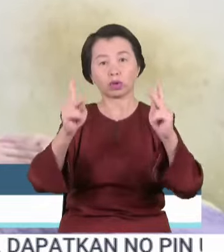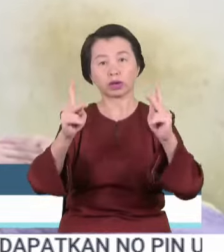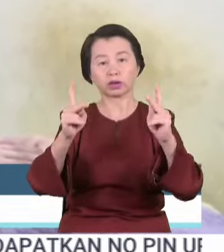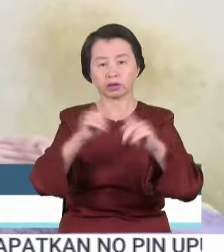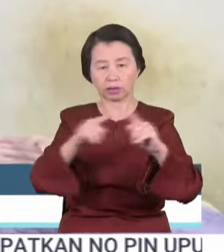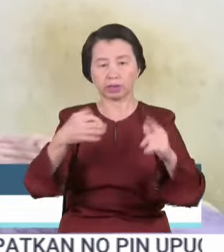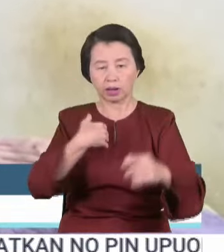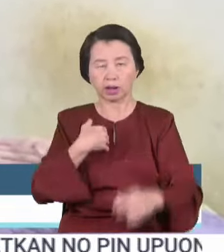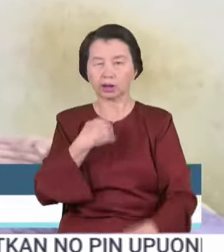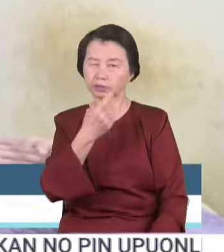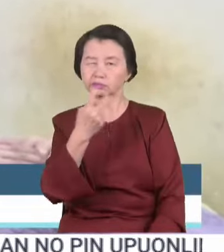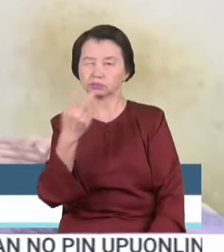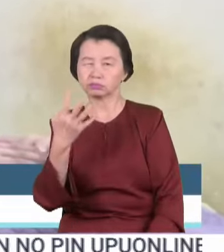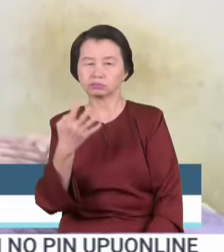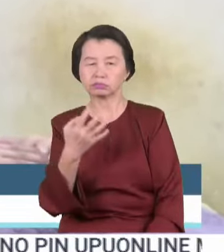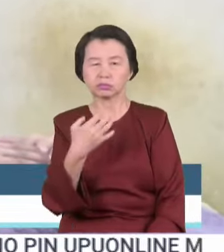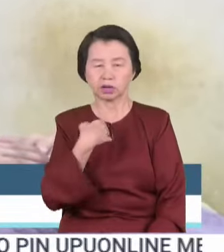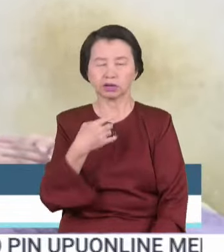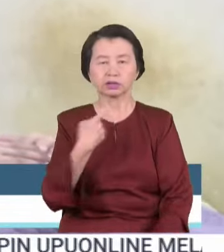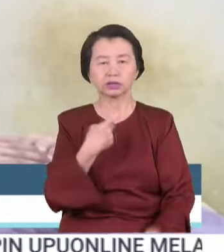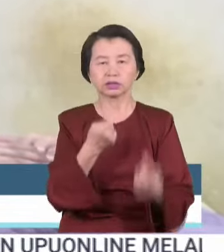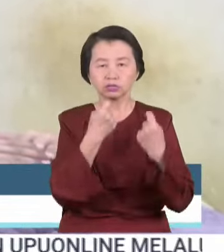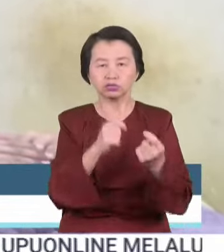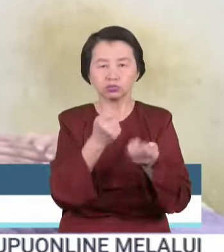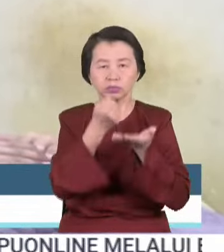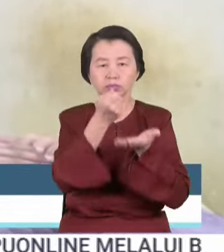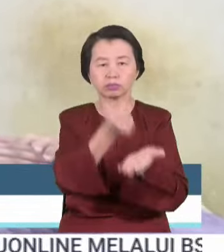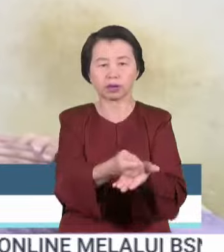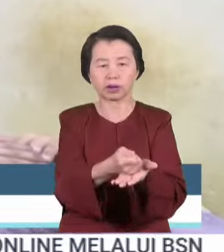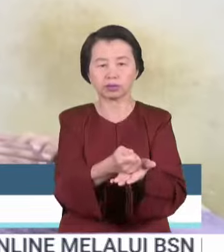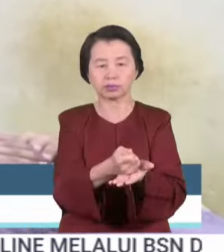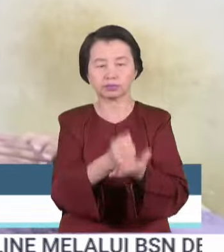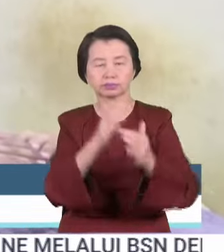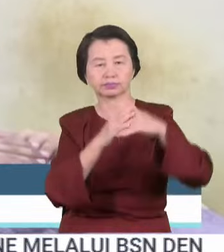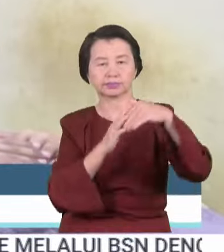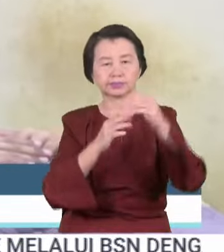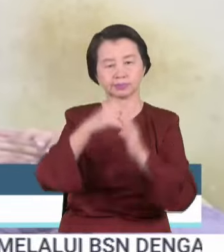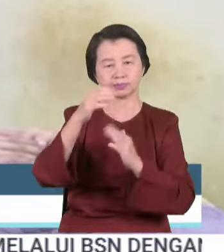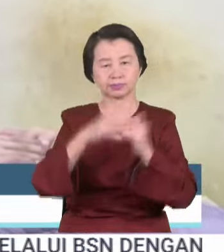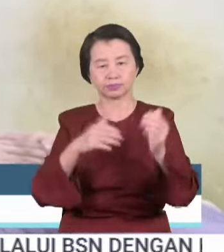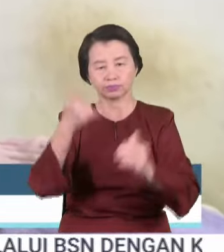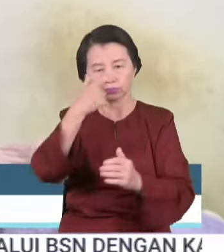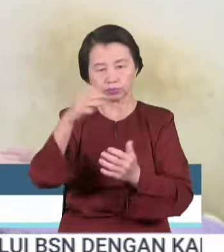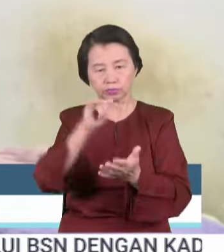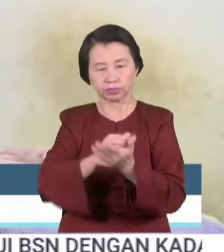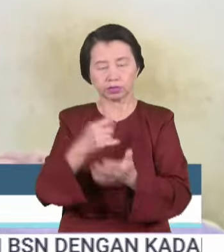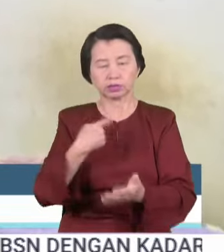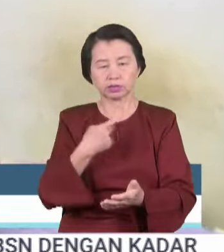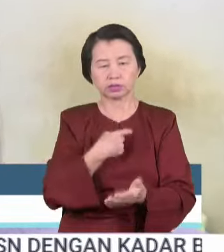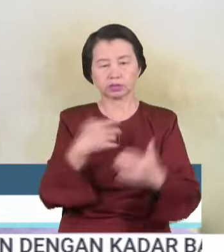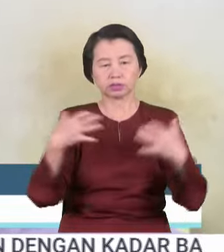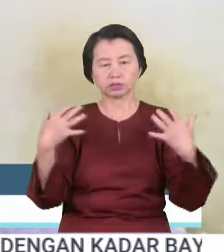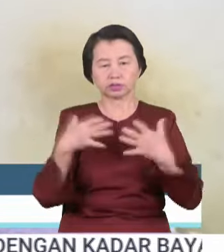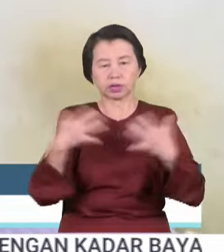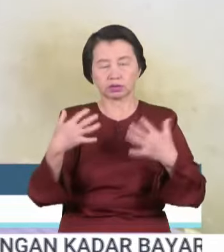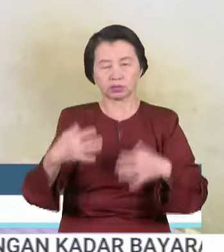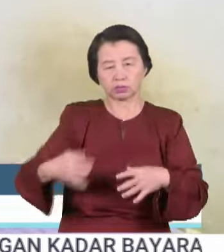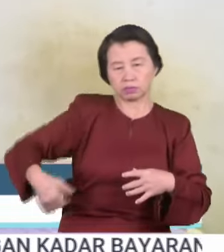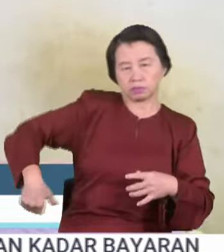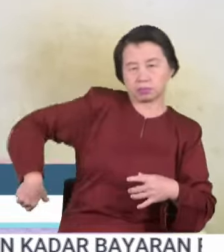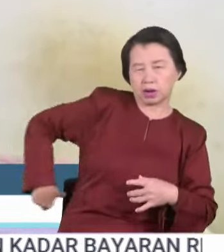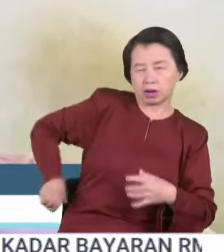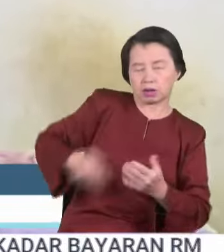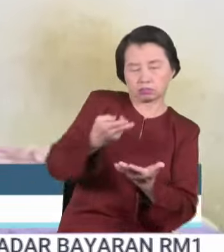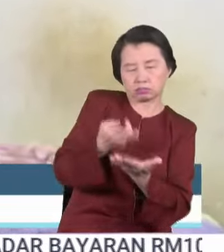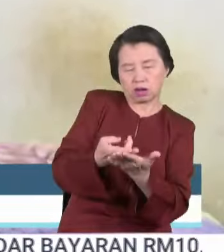Tapi ada beberapa yang kita cuba untuk bantu dari segi keselesaan. Sebab tu kita takut belakang dia bila lama sangat